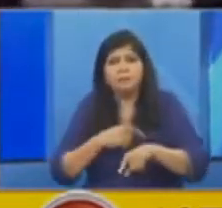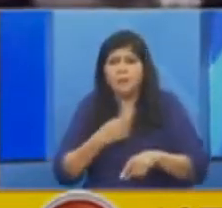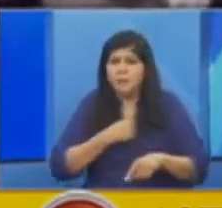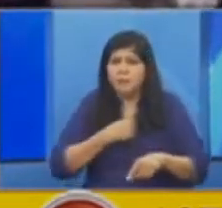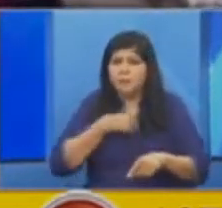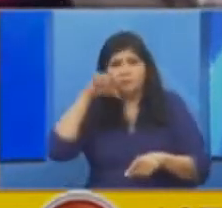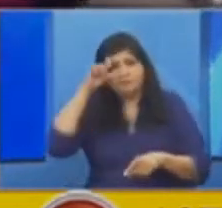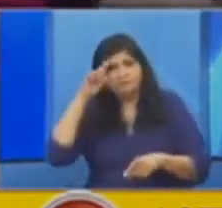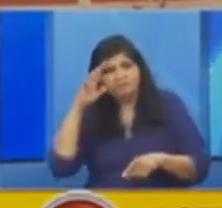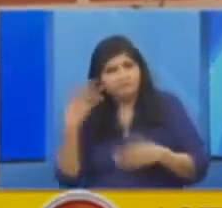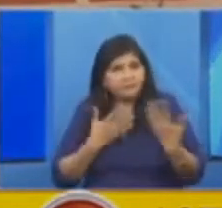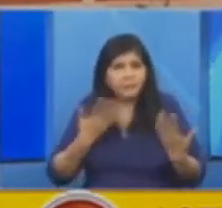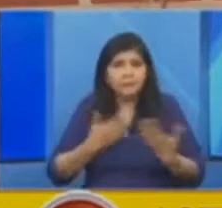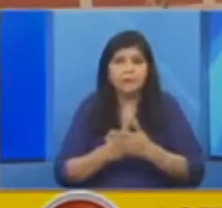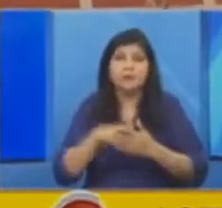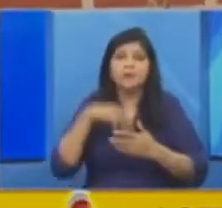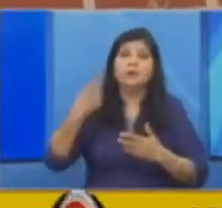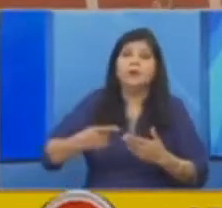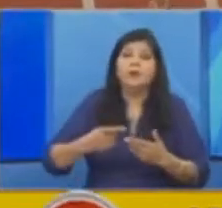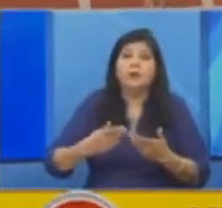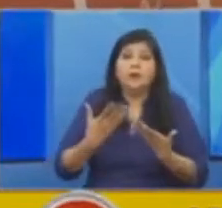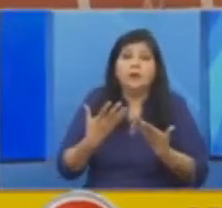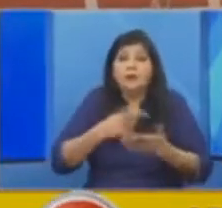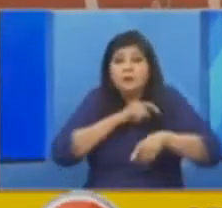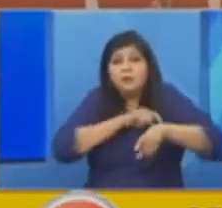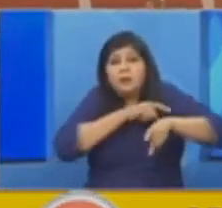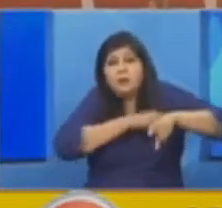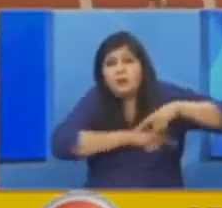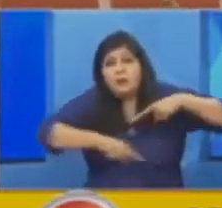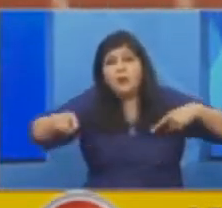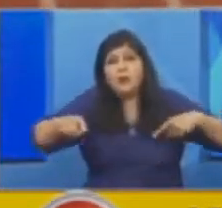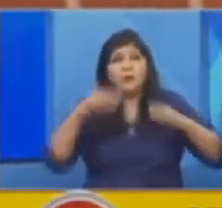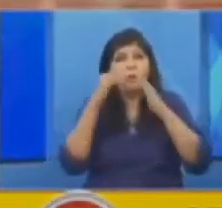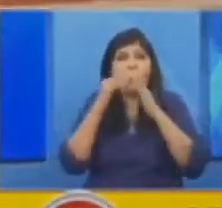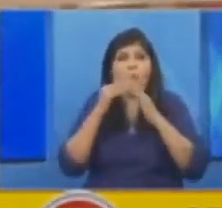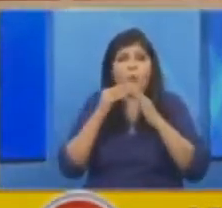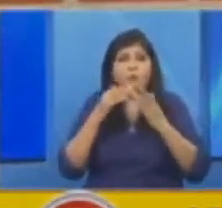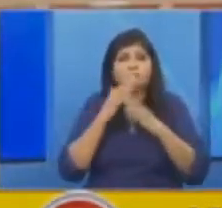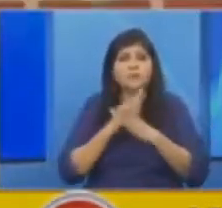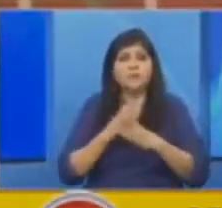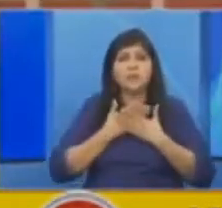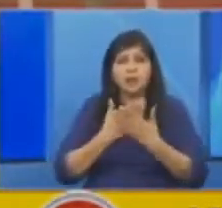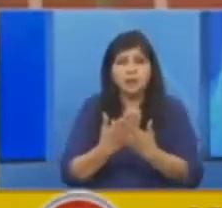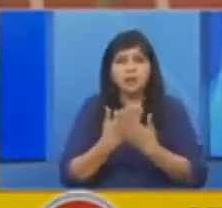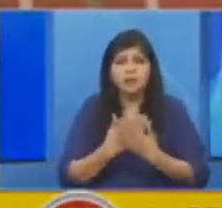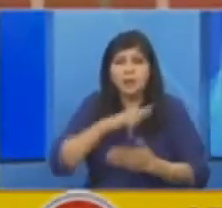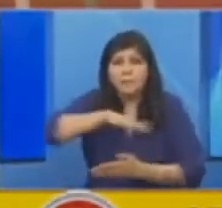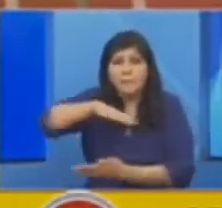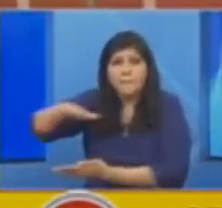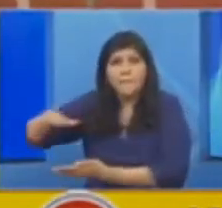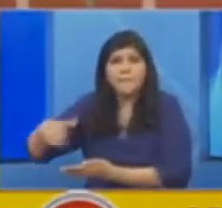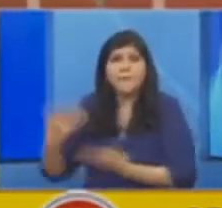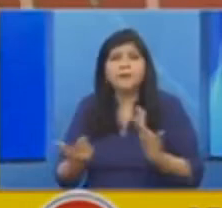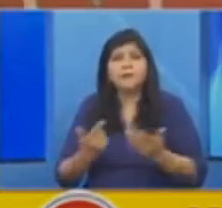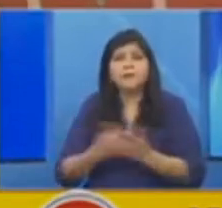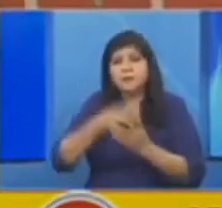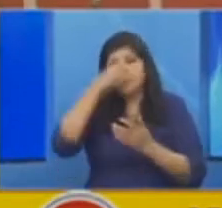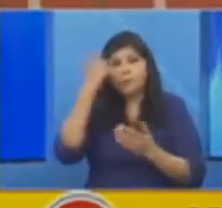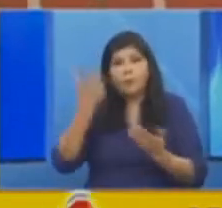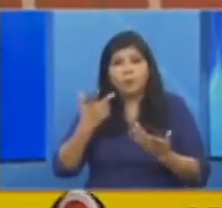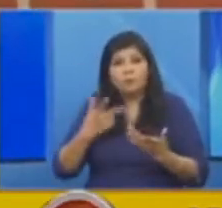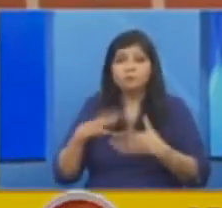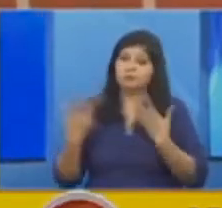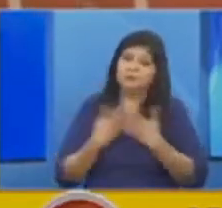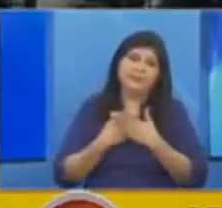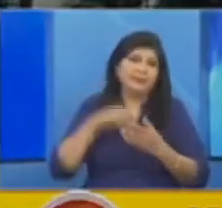ये भी सवार आता रहा कि इतने नंबे समय तक घरों में रहने के कारण मेरे छोटे-छोटे बालमित्रों का समय कैसे